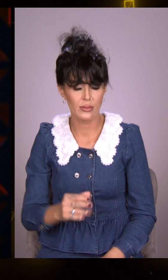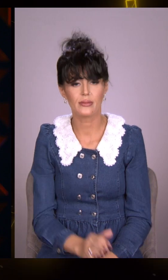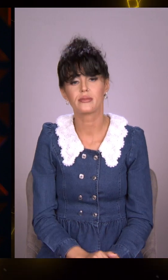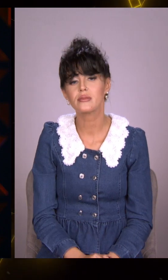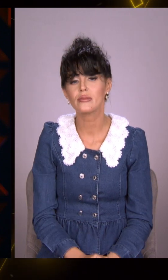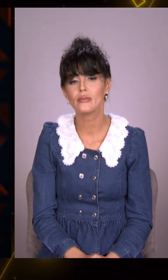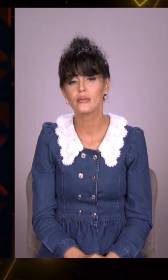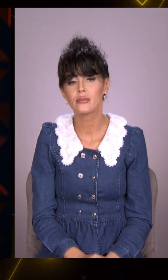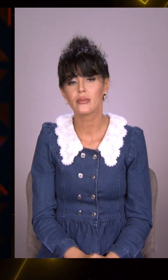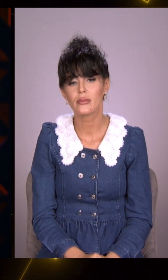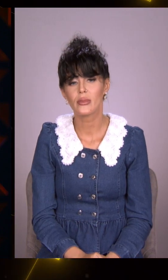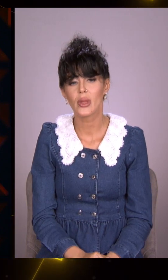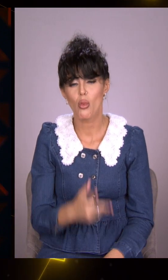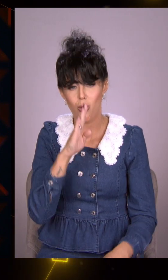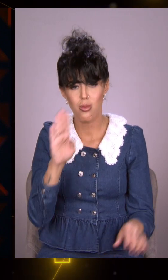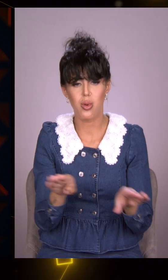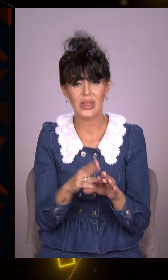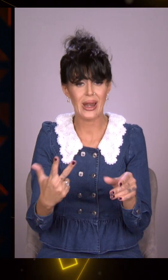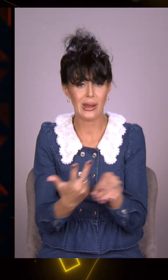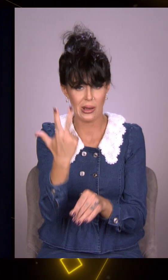Тричі виховала свою доньку? Так. Да.